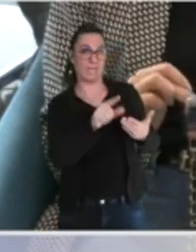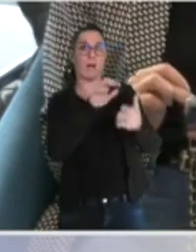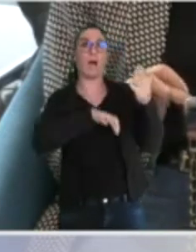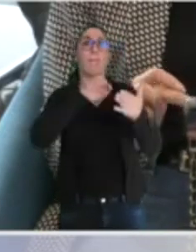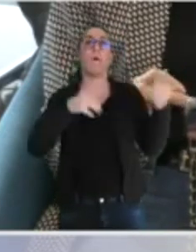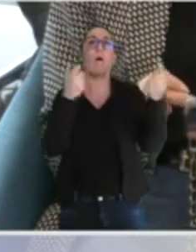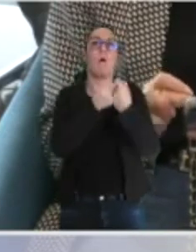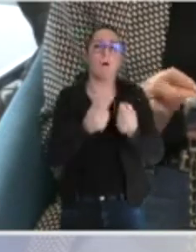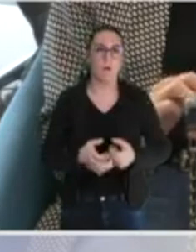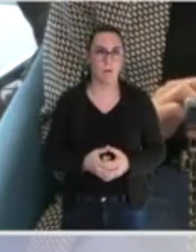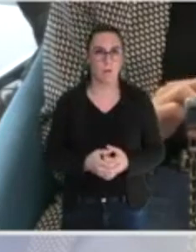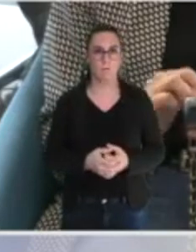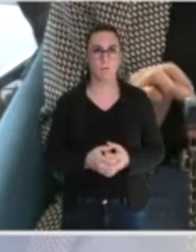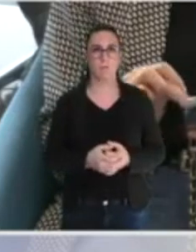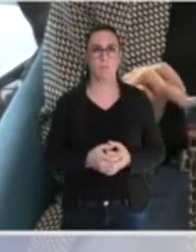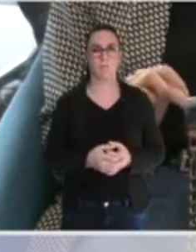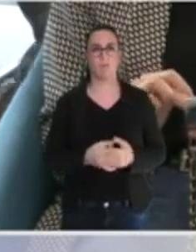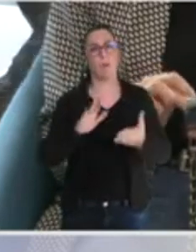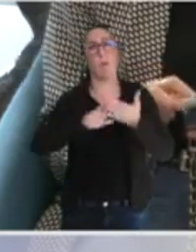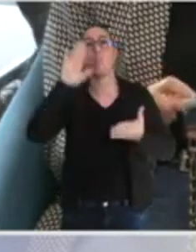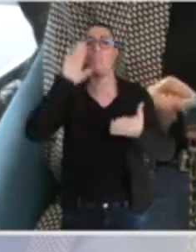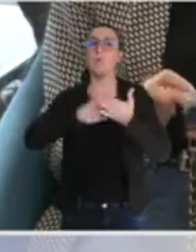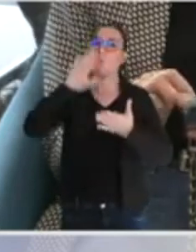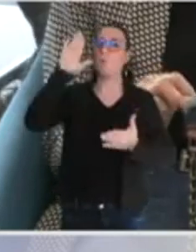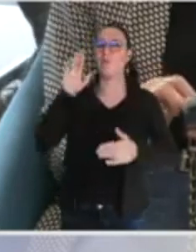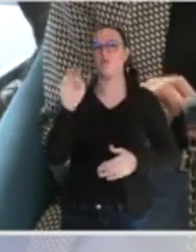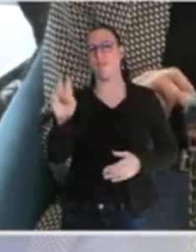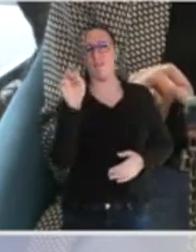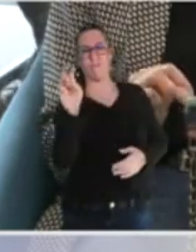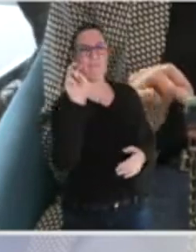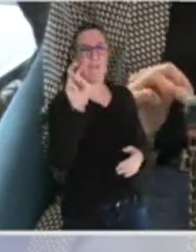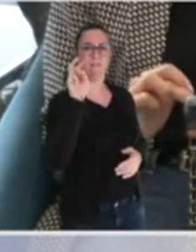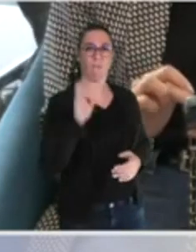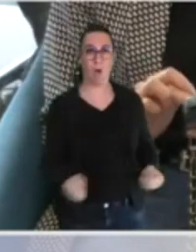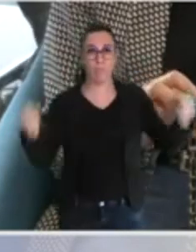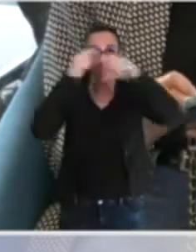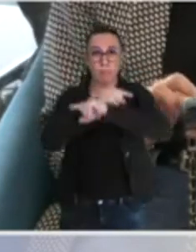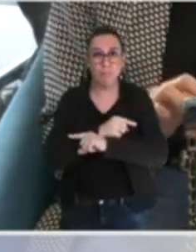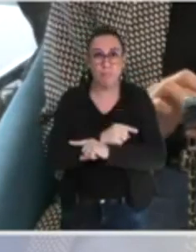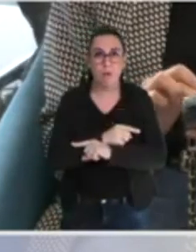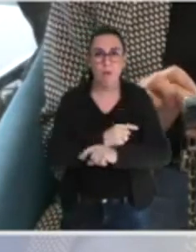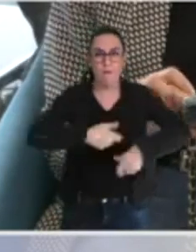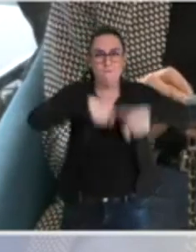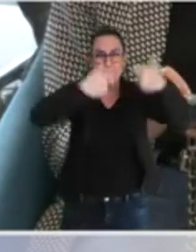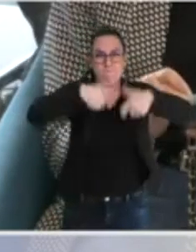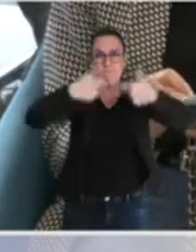rapport. Vous promettiez une ville verte. Vous avez fait l'inverse avec une politique